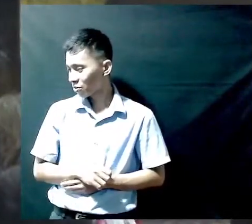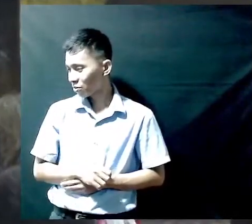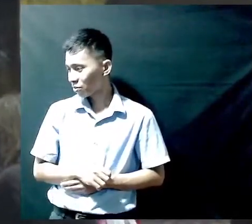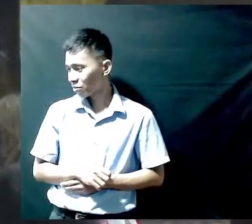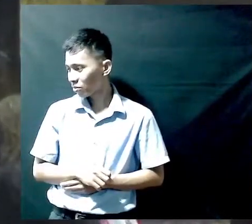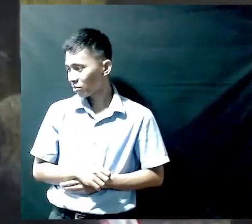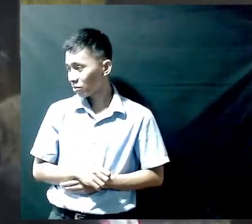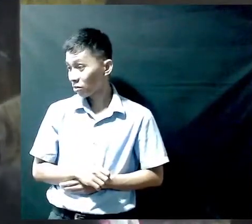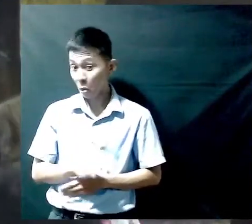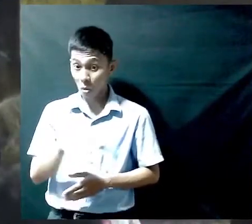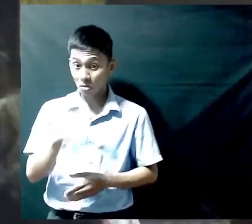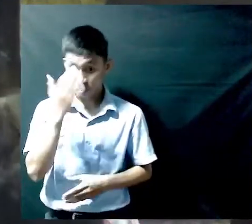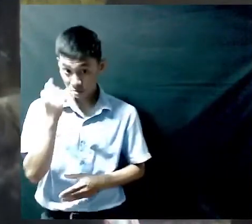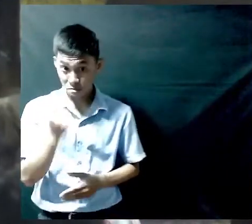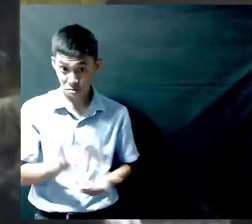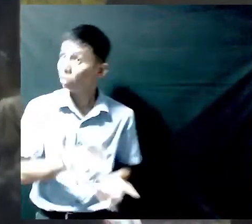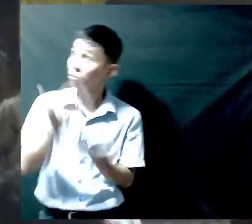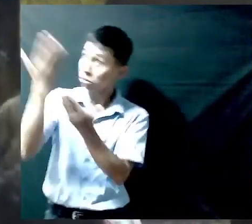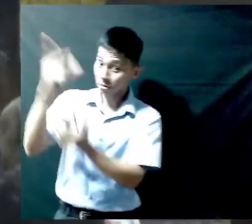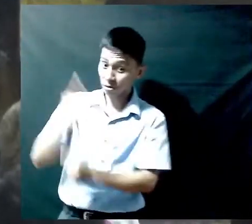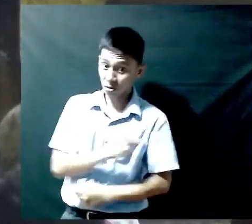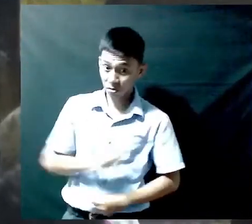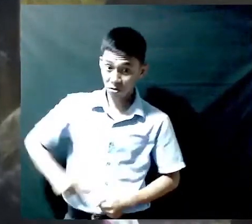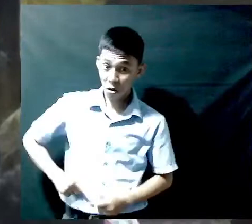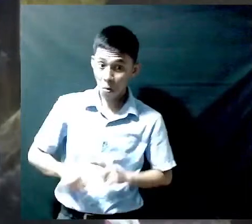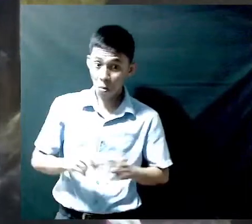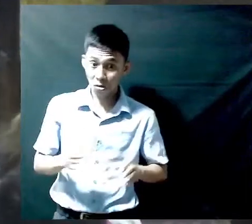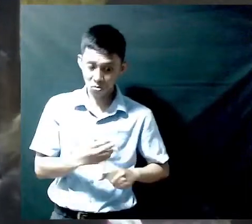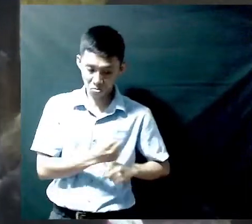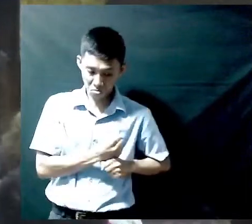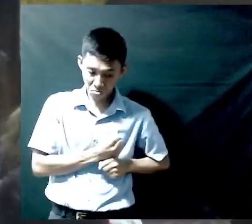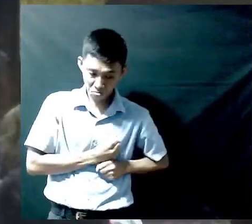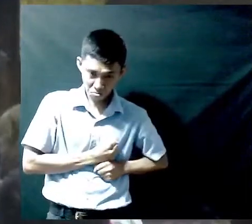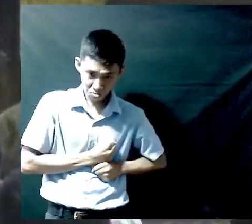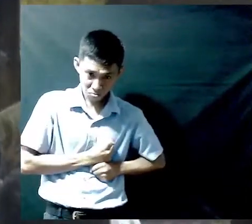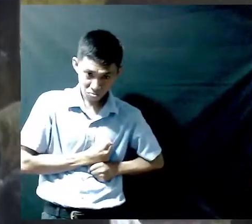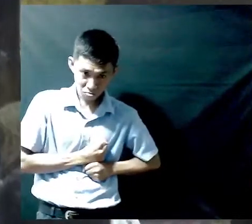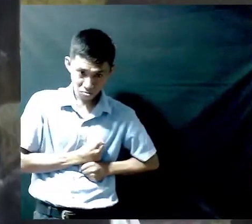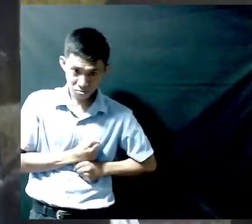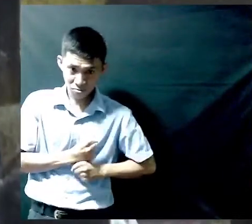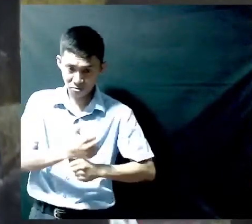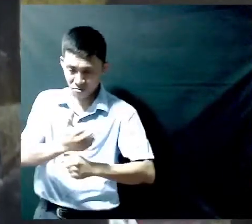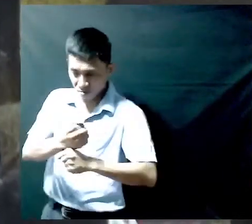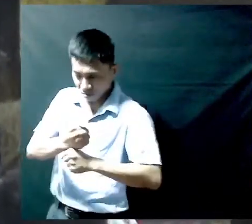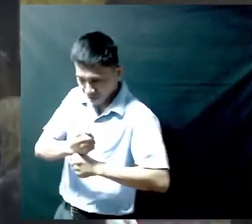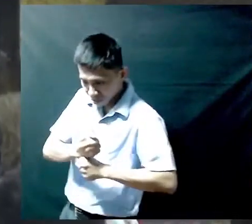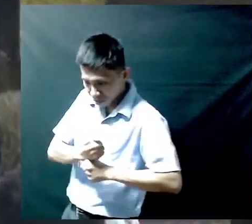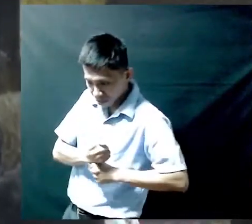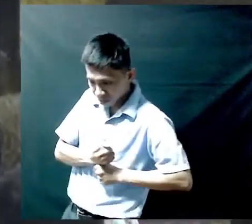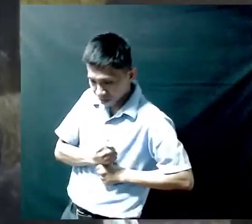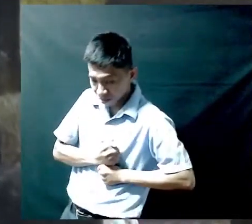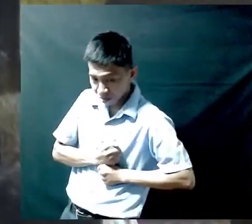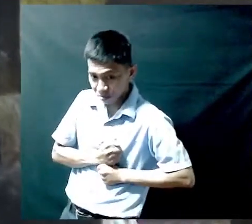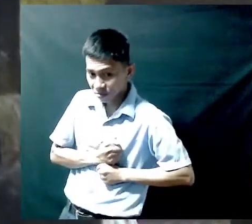Maliban, ibigay mo kay Lord talaga. Pero if you are still holding it, hanggang ano lang ang kaya mong